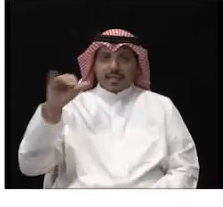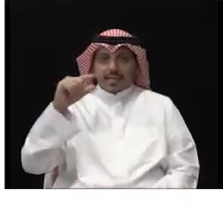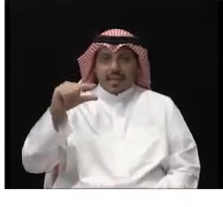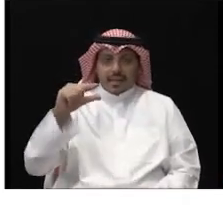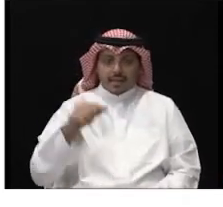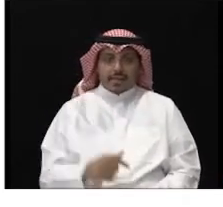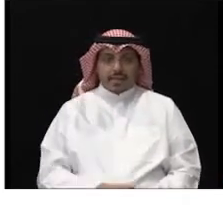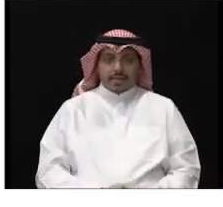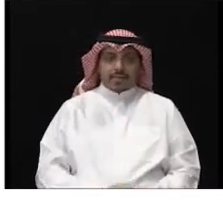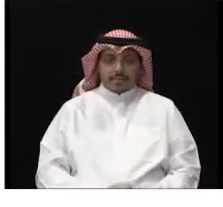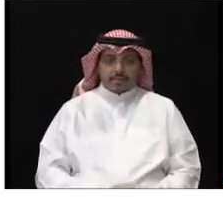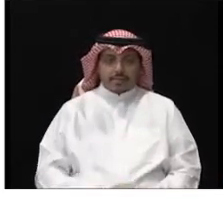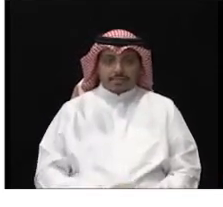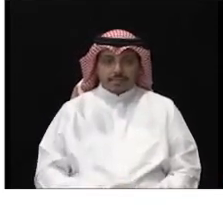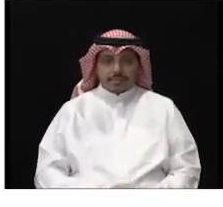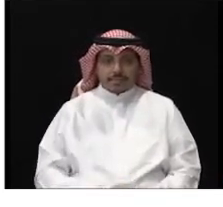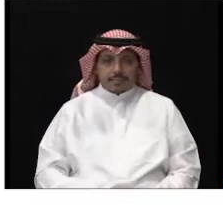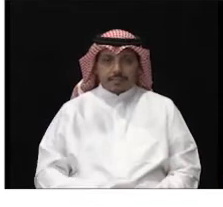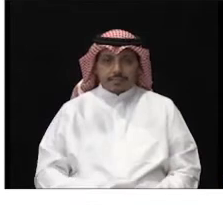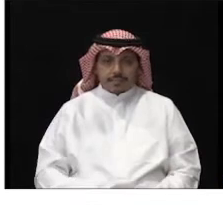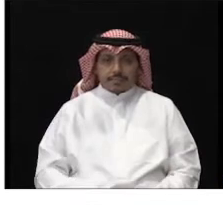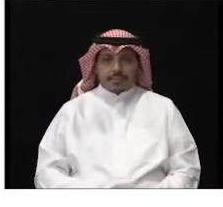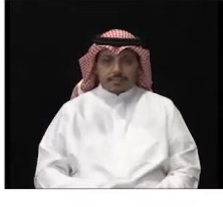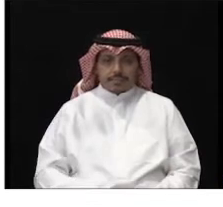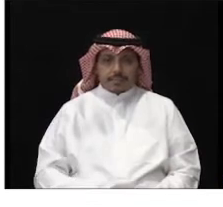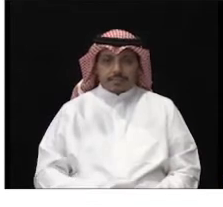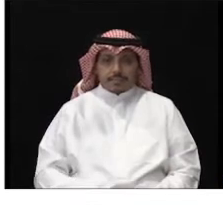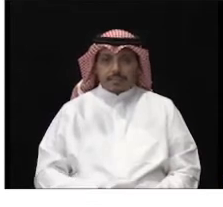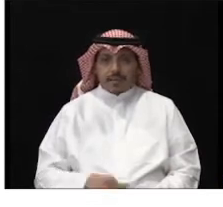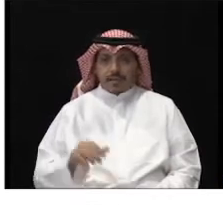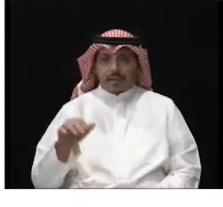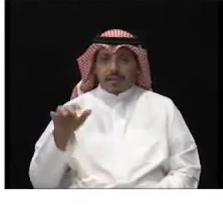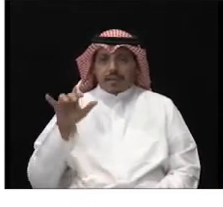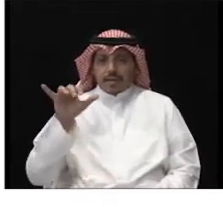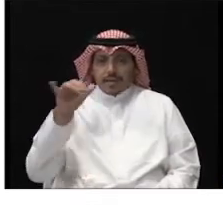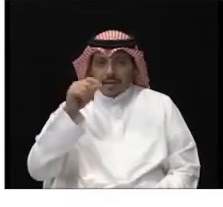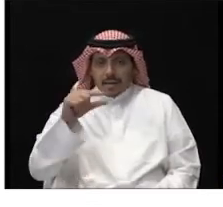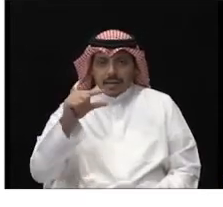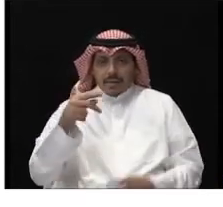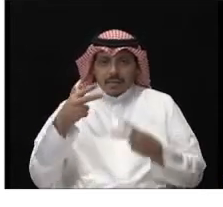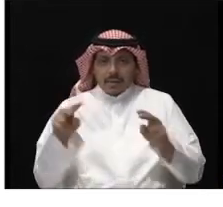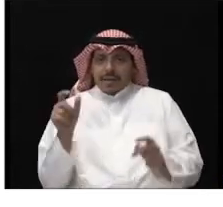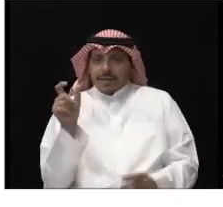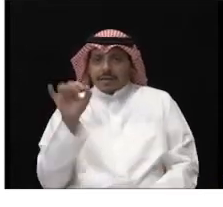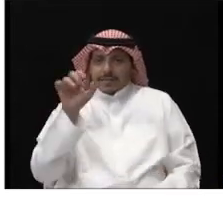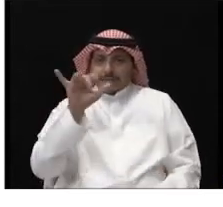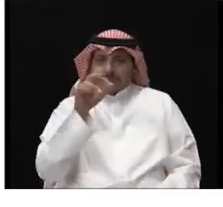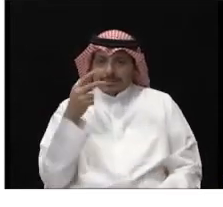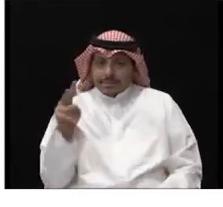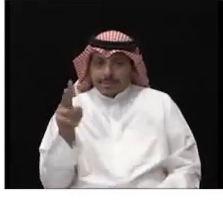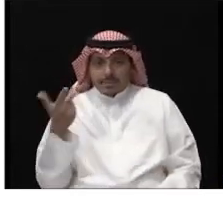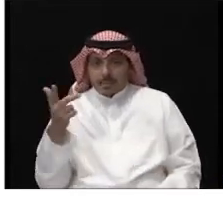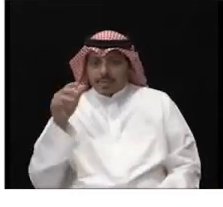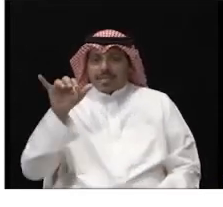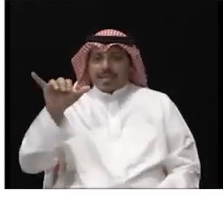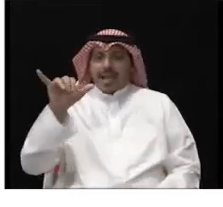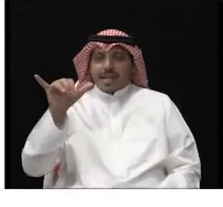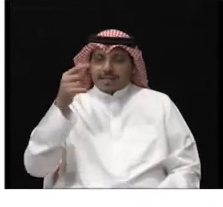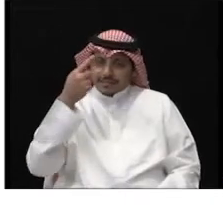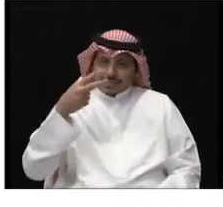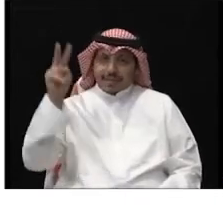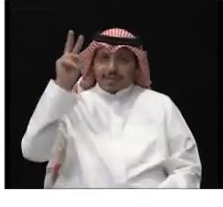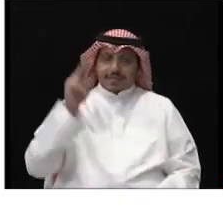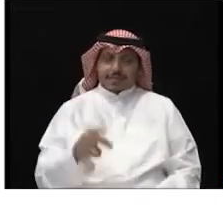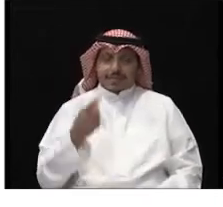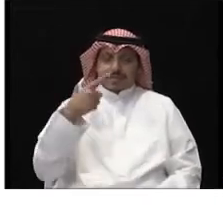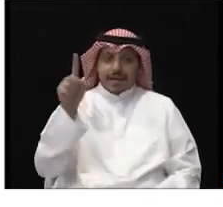جدا. إذا يد، واليد تبدأ بأي حرف؟ تبدأ بحرف الياء، أحسنتم يا أبطال، رائعون